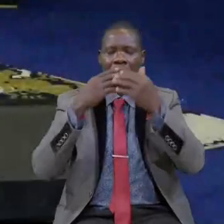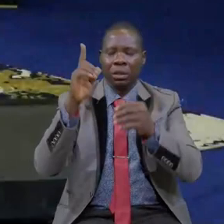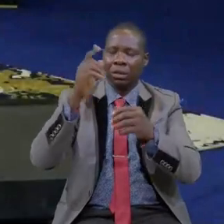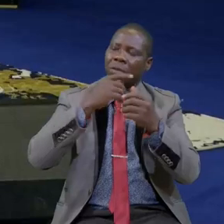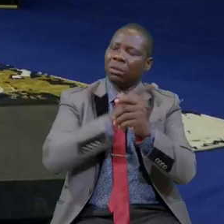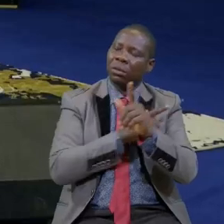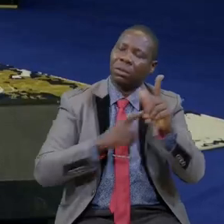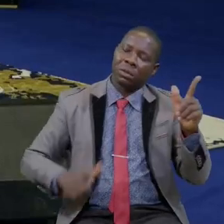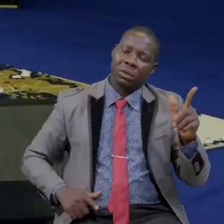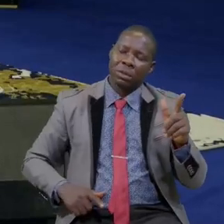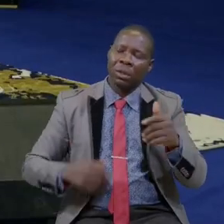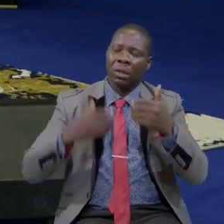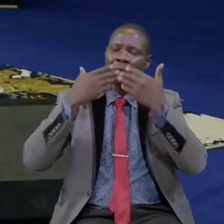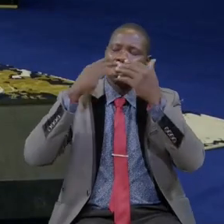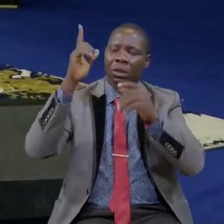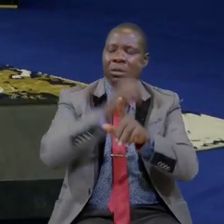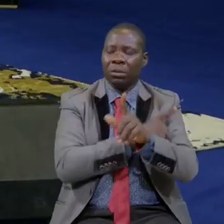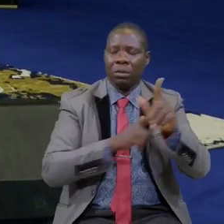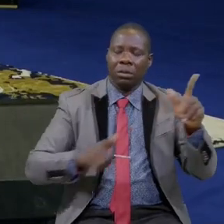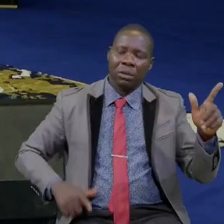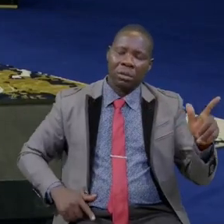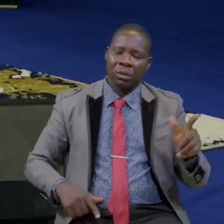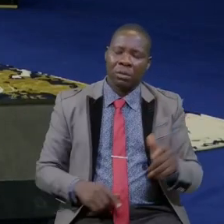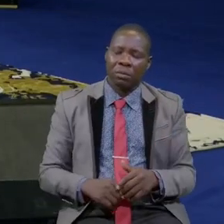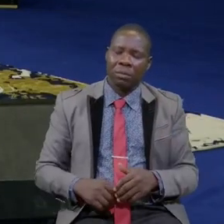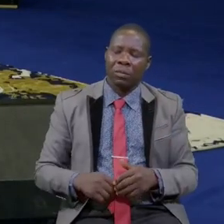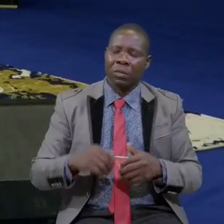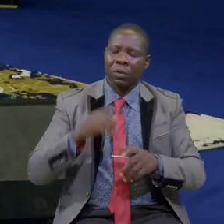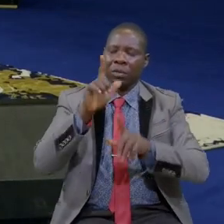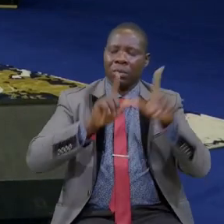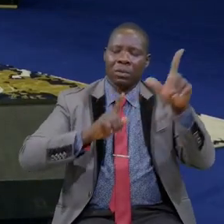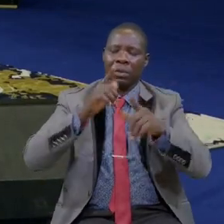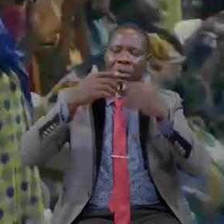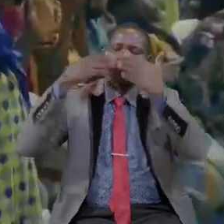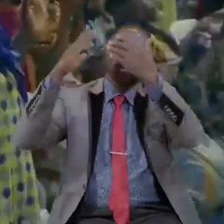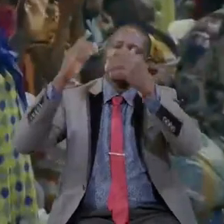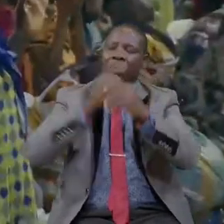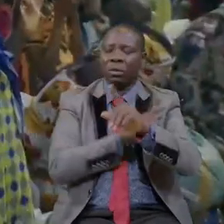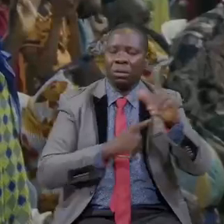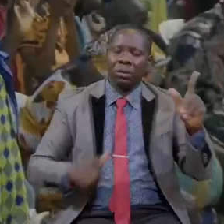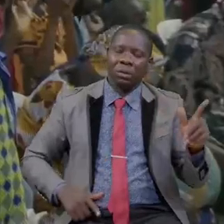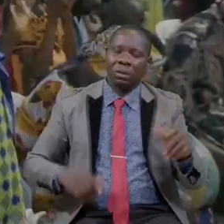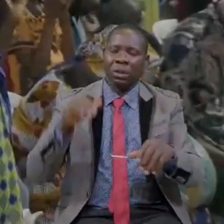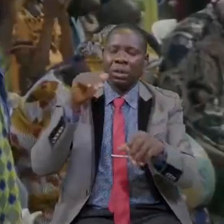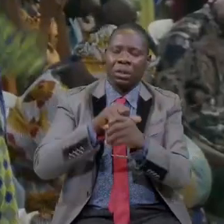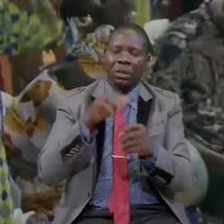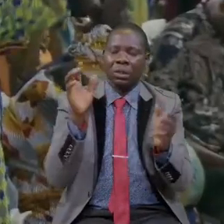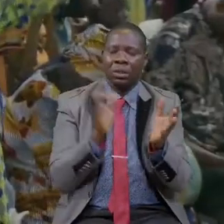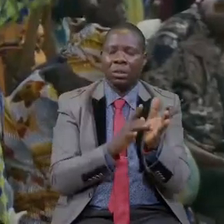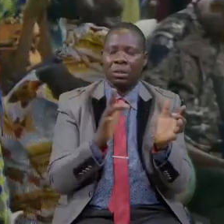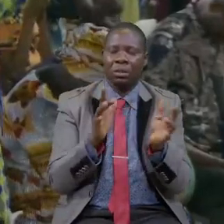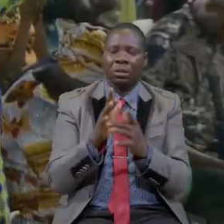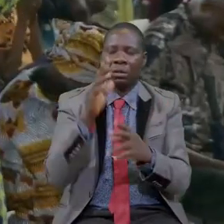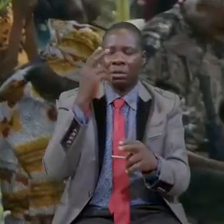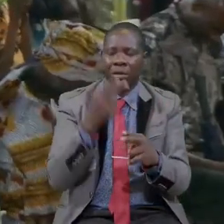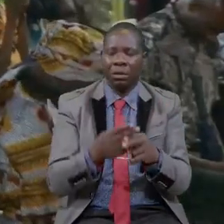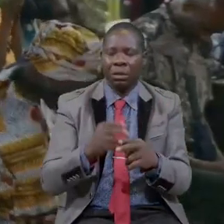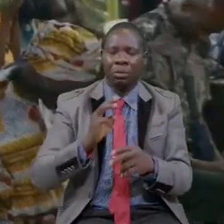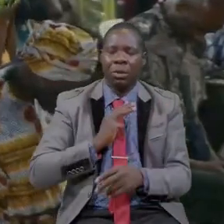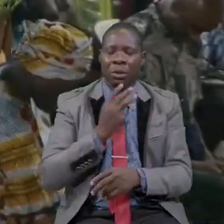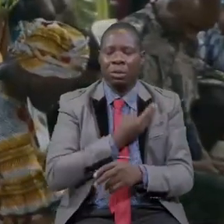Seigneur. Merci Seigneur. Dis le nom. Merci Seigneur. Au nom de Jésus,